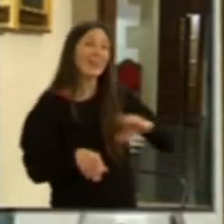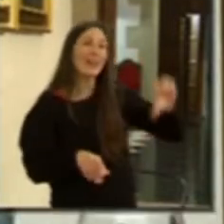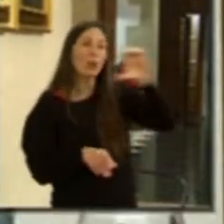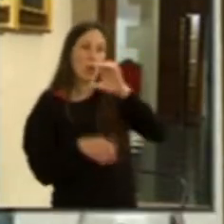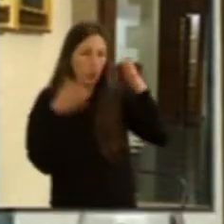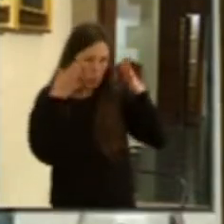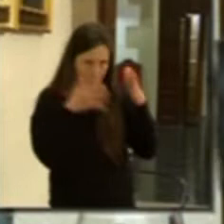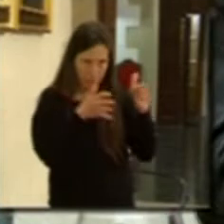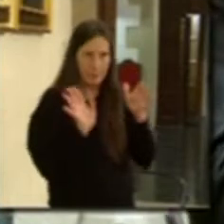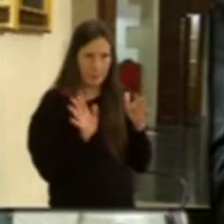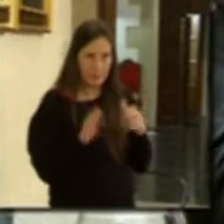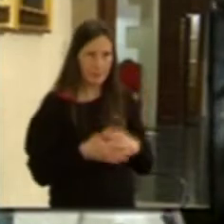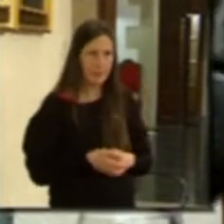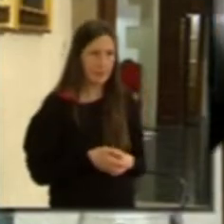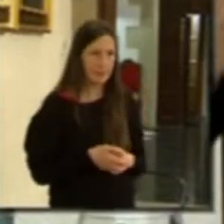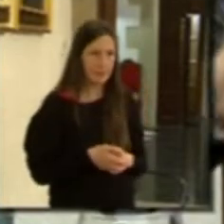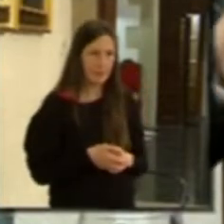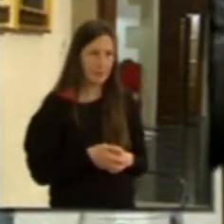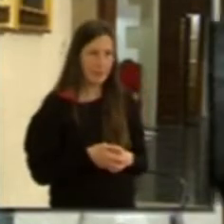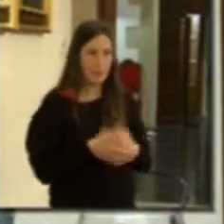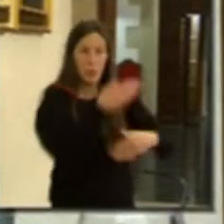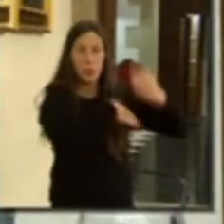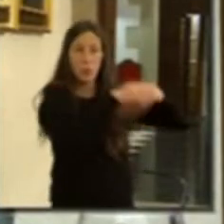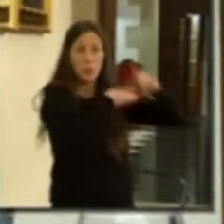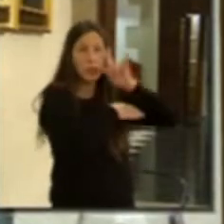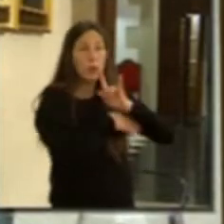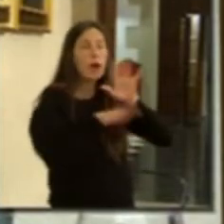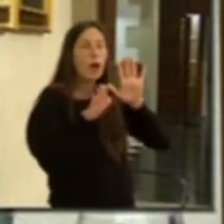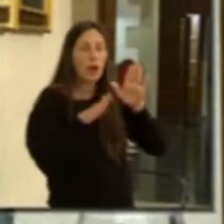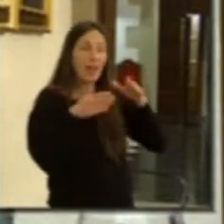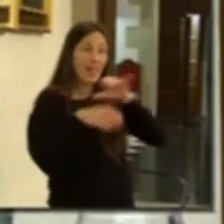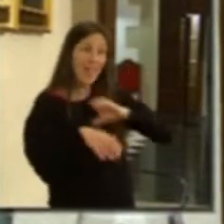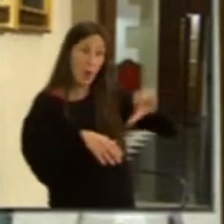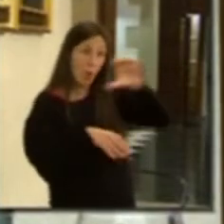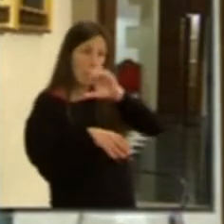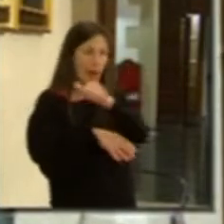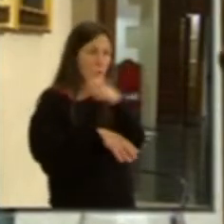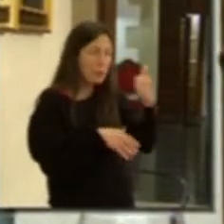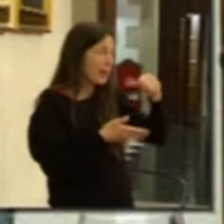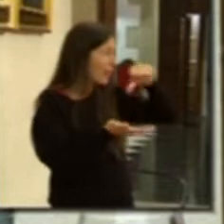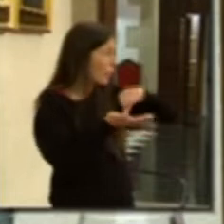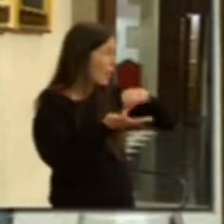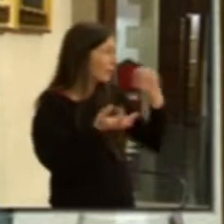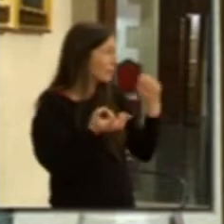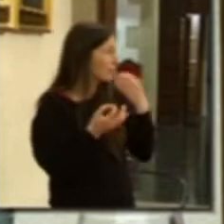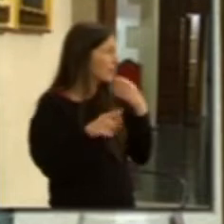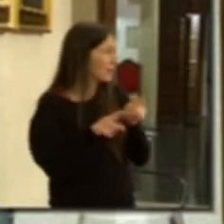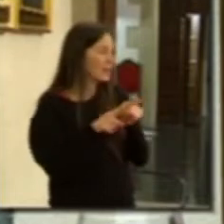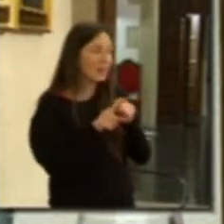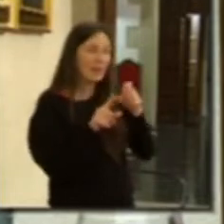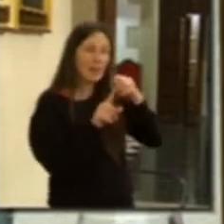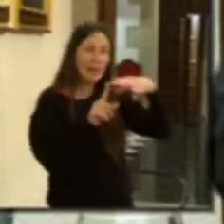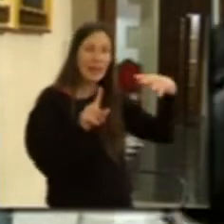la primera ciutat que ens ve al cap, com a la gran ciutat, la gran urbe, és Atenes. En l'època dels